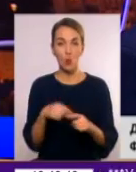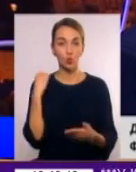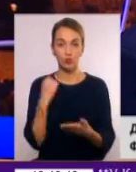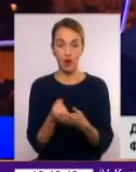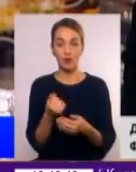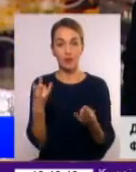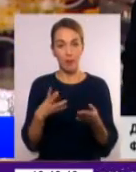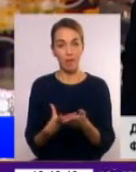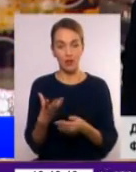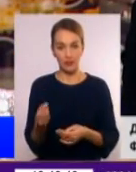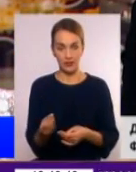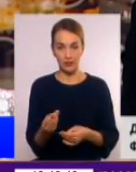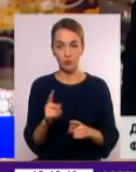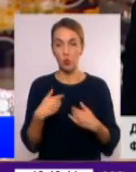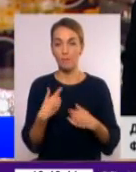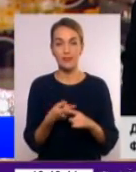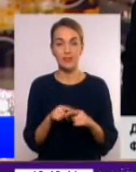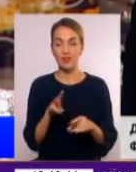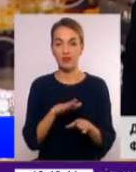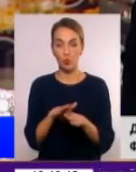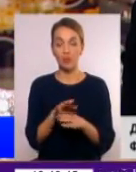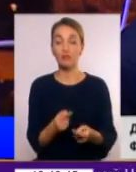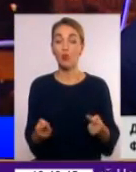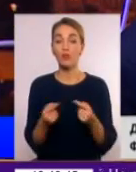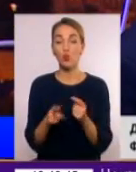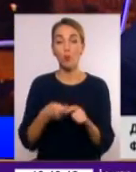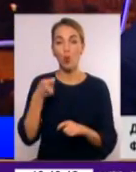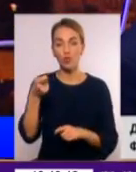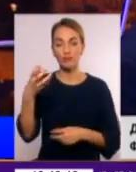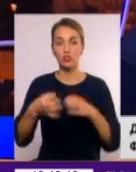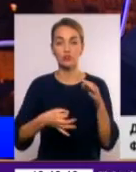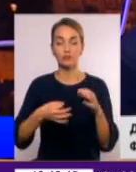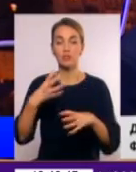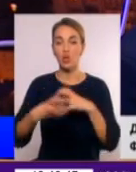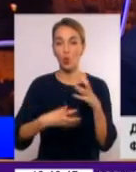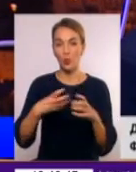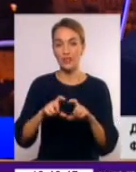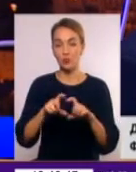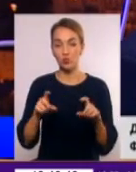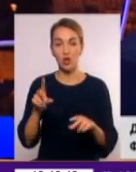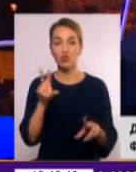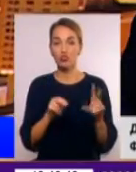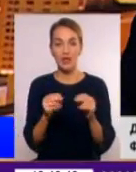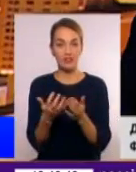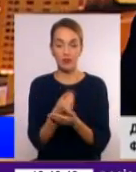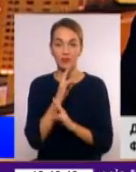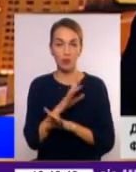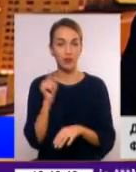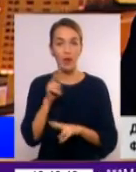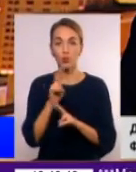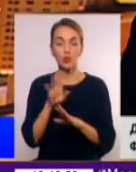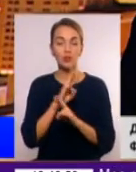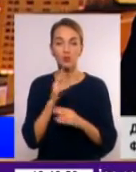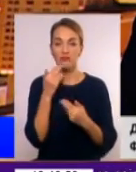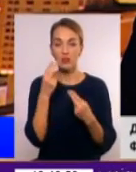них треба платити, да, що ми це не виконали. Відповідно, якісь позови там, в міжнародних інституціях, шансів виграти там не буде, тому що там ніхто не буде